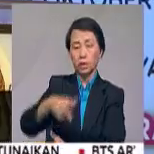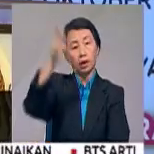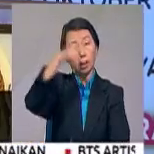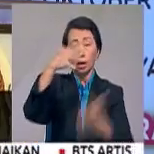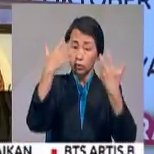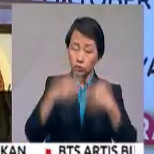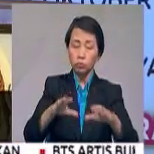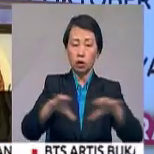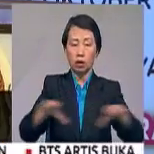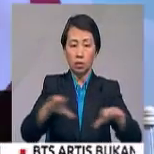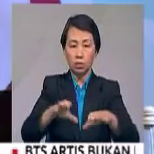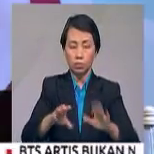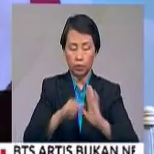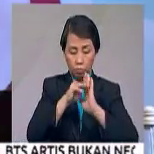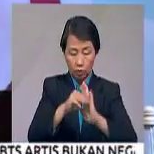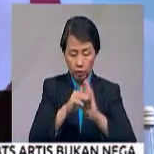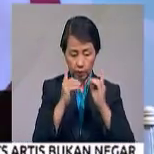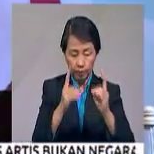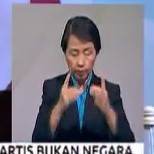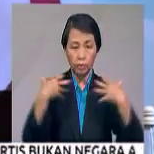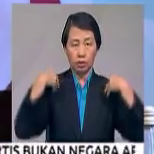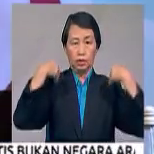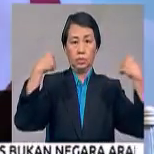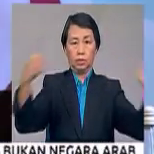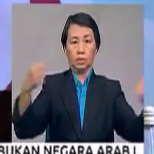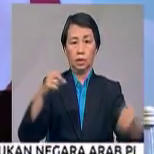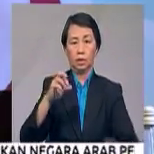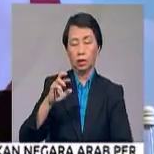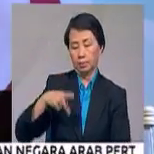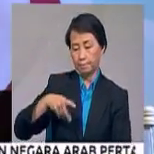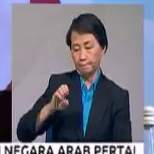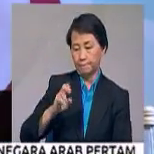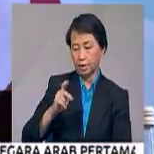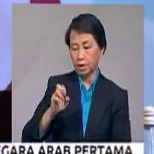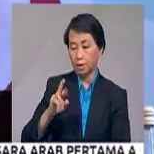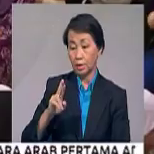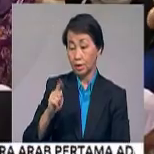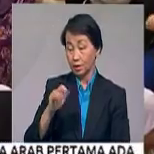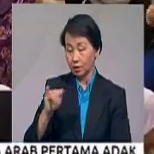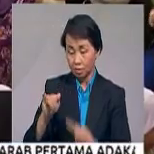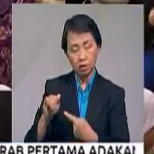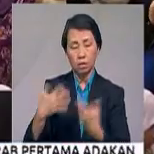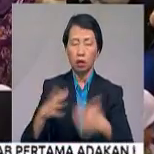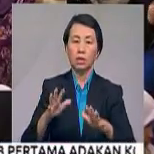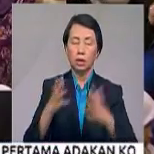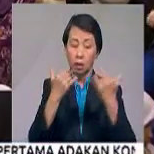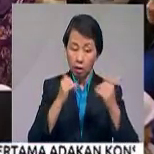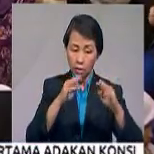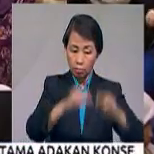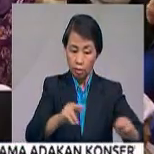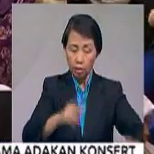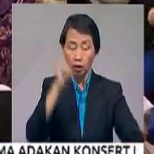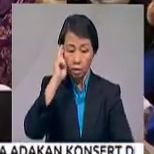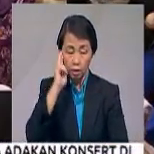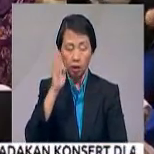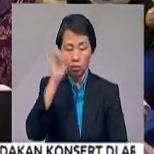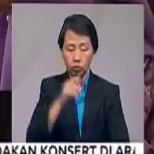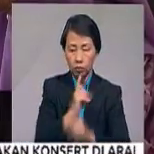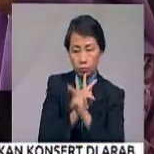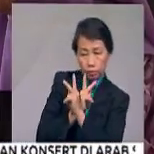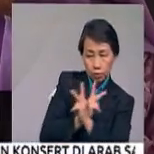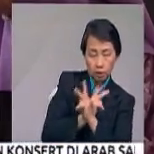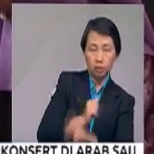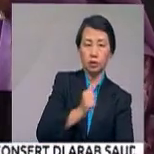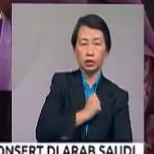telah melaksanakan modul pendidikan kesihatan reproduktif dan sosial pekerti agar kanak-kanak dan remaja mampu melindungi